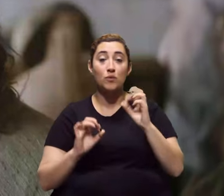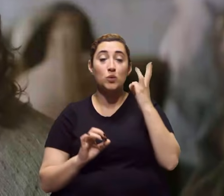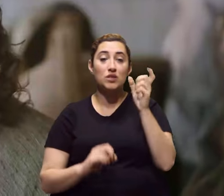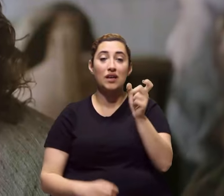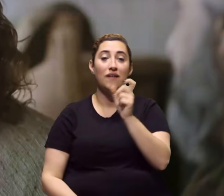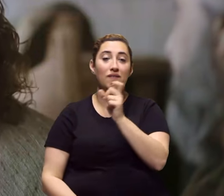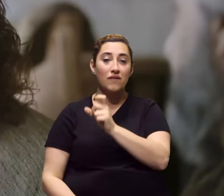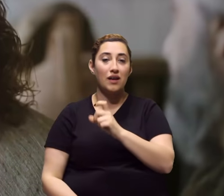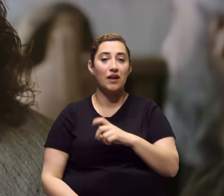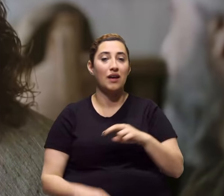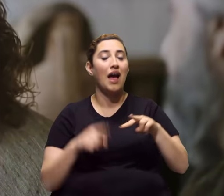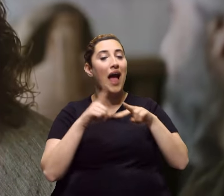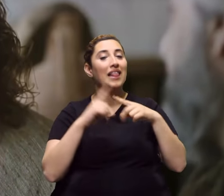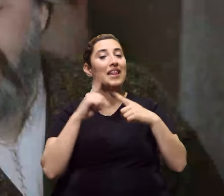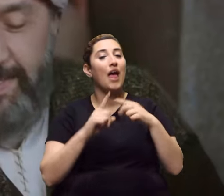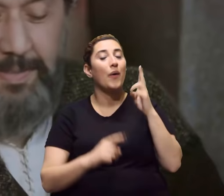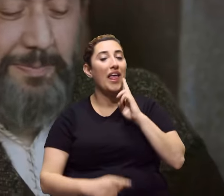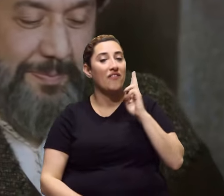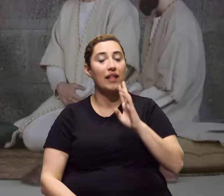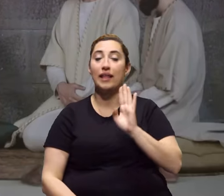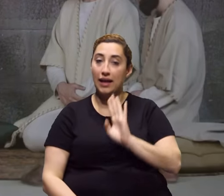hece. Ali Taygu efendi.